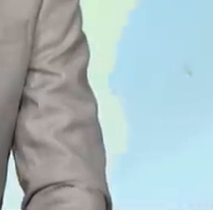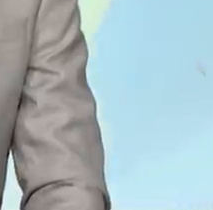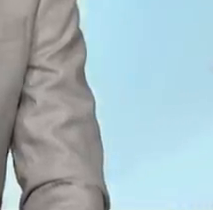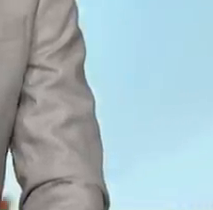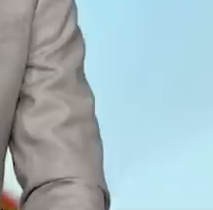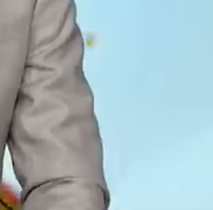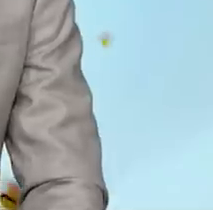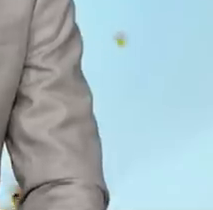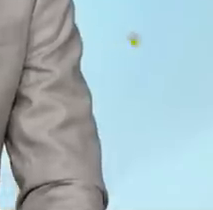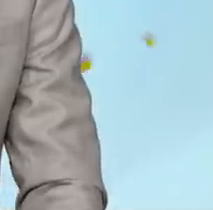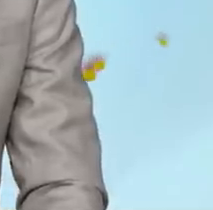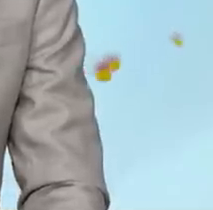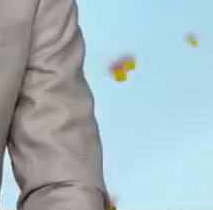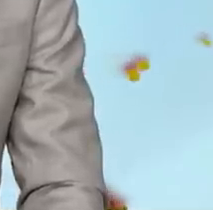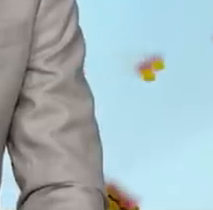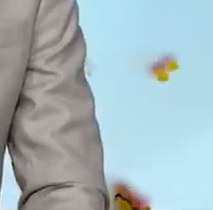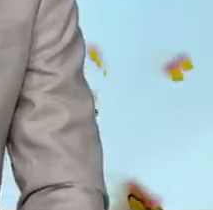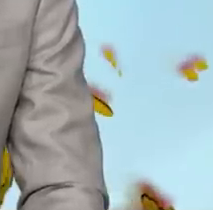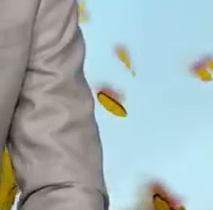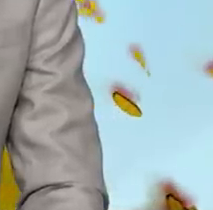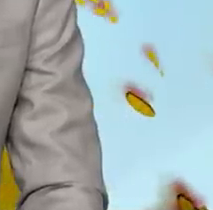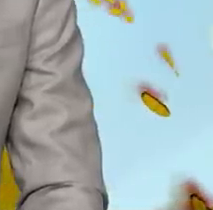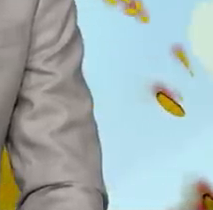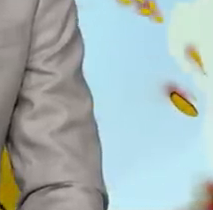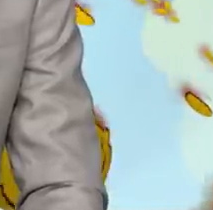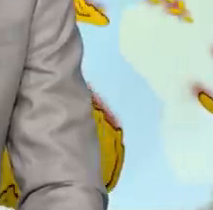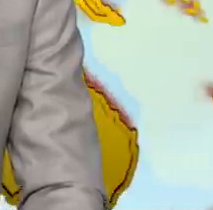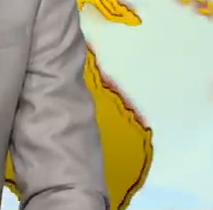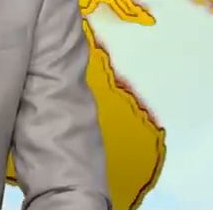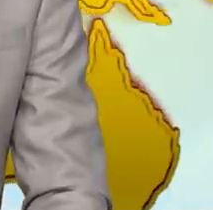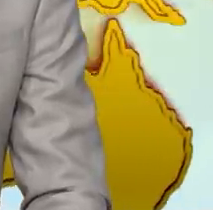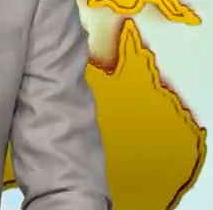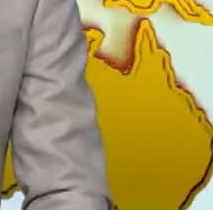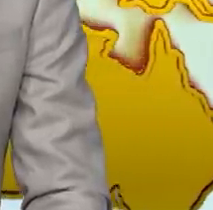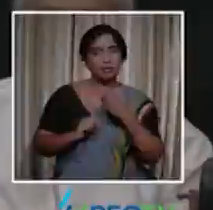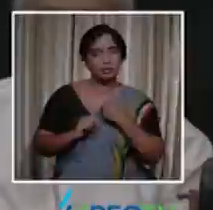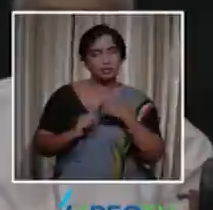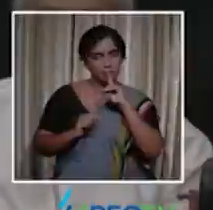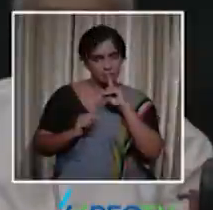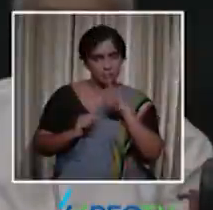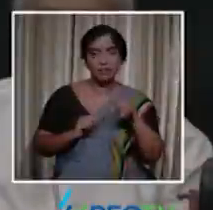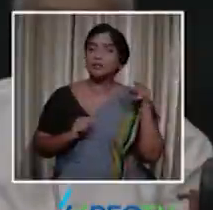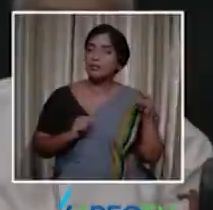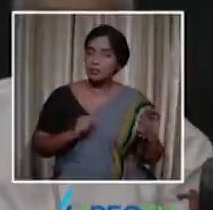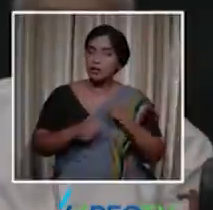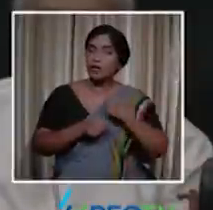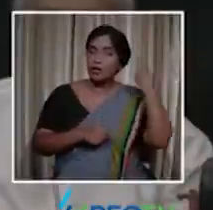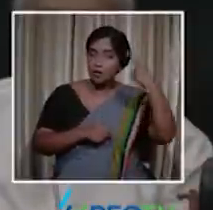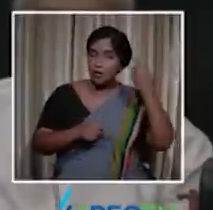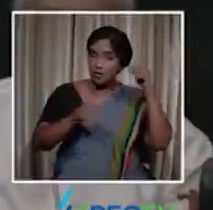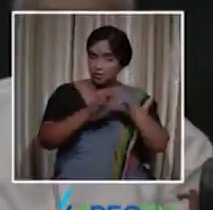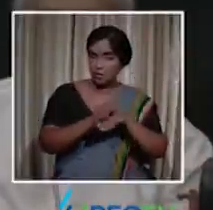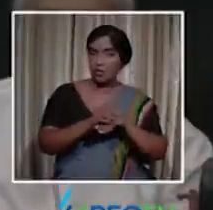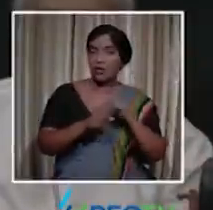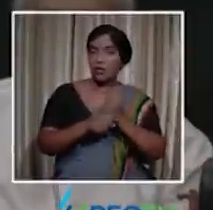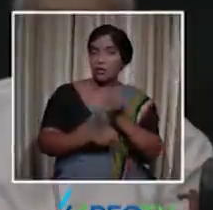ඊයේ පාර්ලිමේන්තුවේදී හෙළි වුණා. ඒ රමේෂ් පතිරණ මන්ත්‍රීවරයා කළ හෙළිදරව්වක් සමගින්. මේ ගෝල් ෆේස් පිට්ටනිය ඉන්න